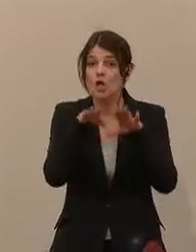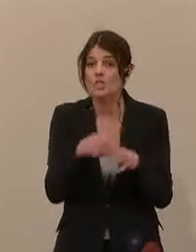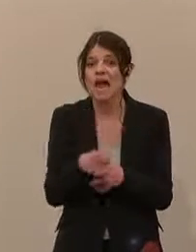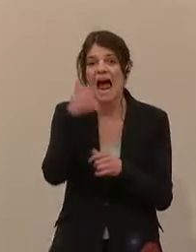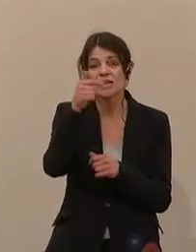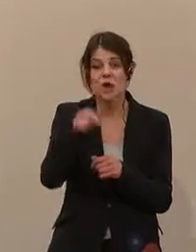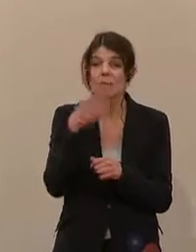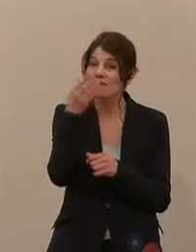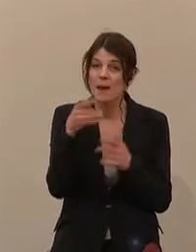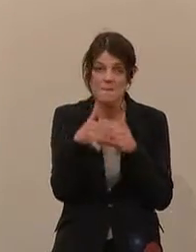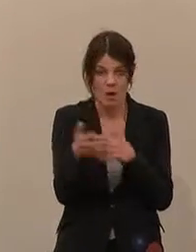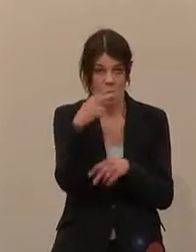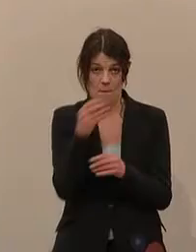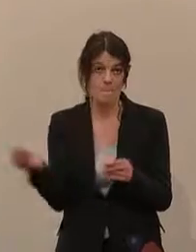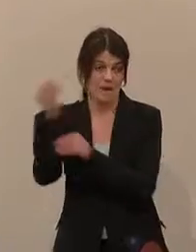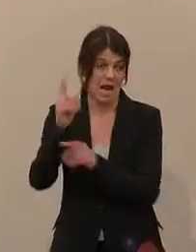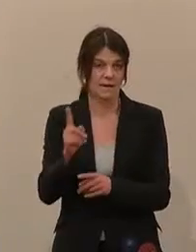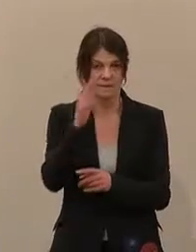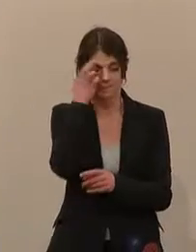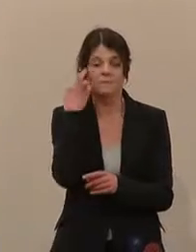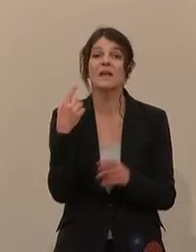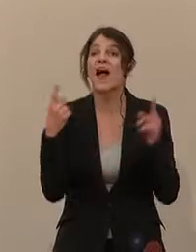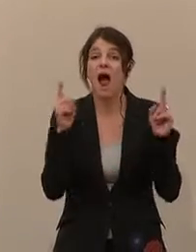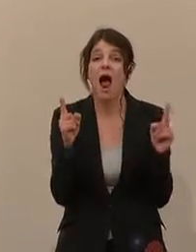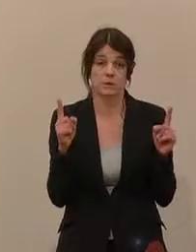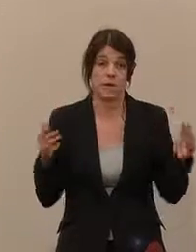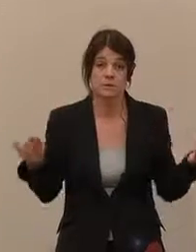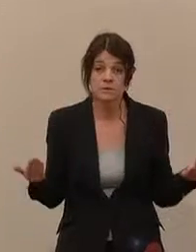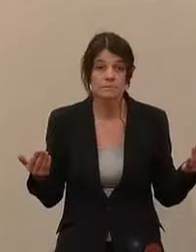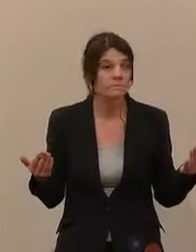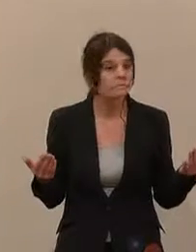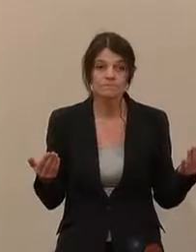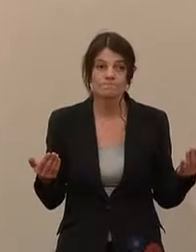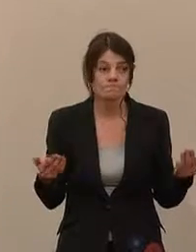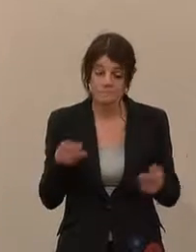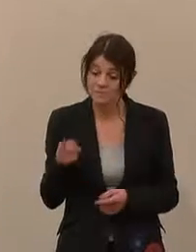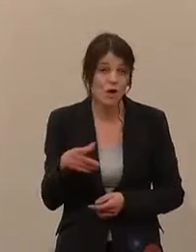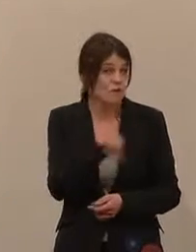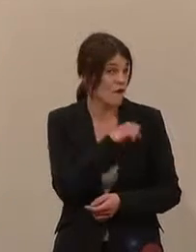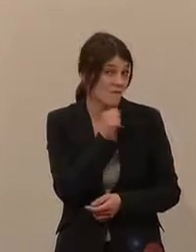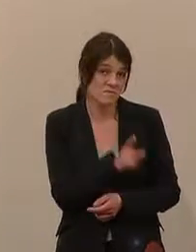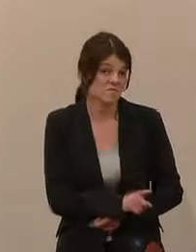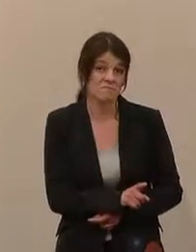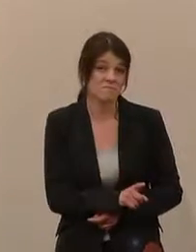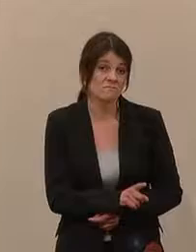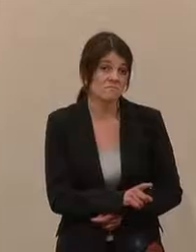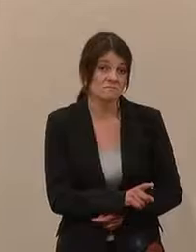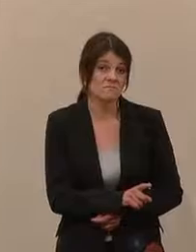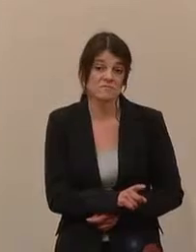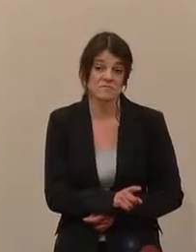2019 1,4 Millionen, aber es gelingt damit nicht,